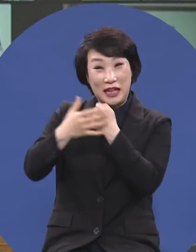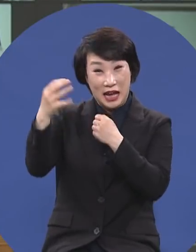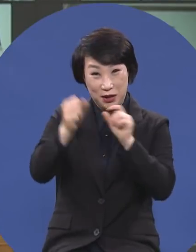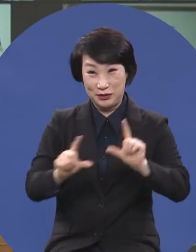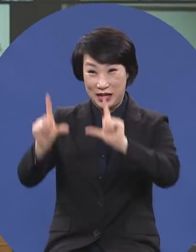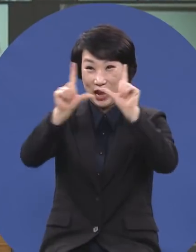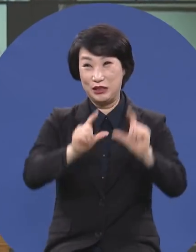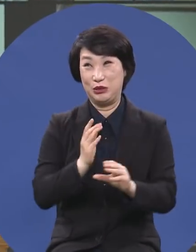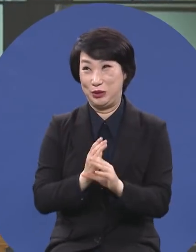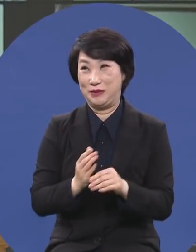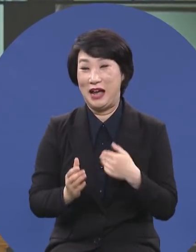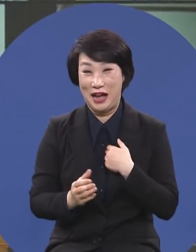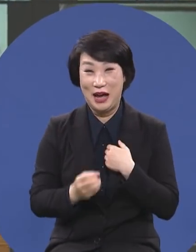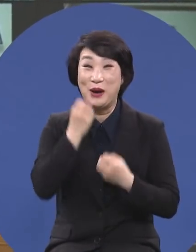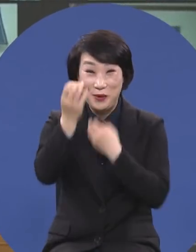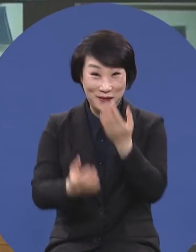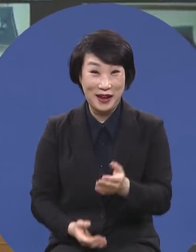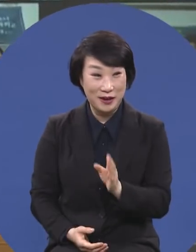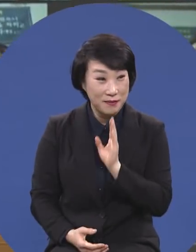살아갑니다.